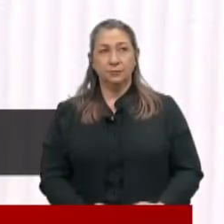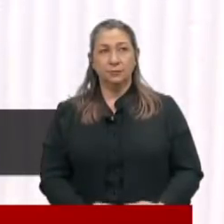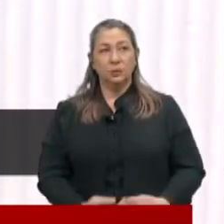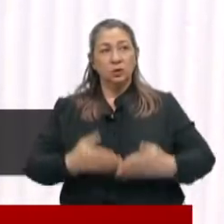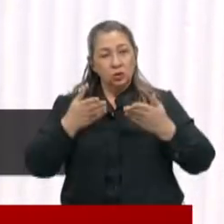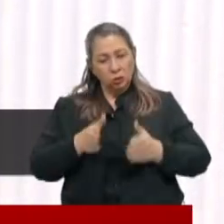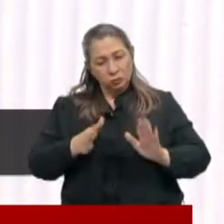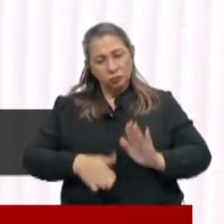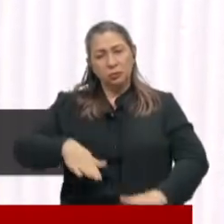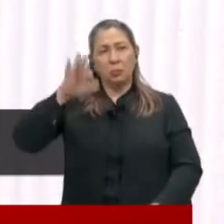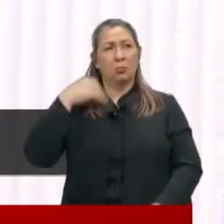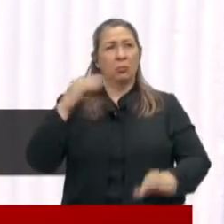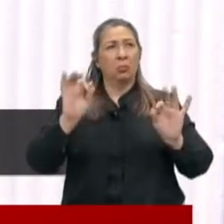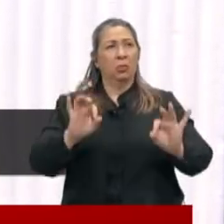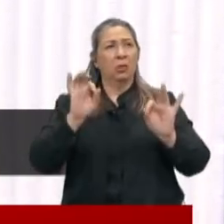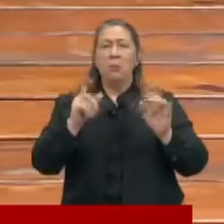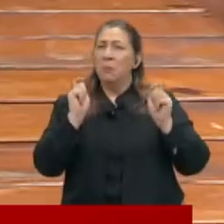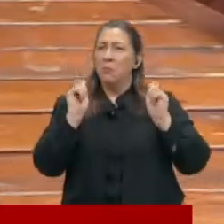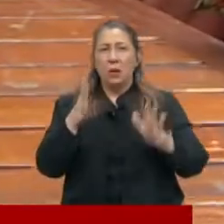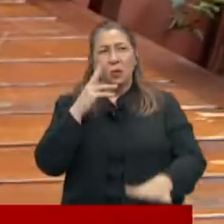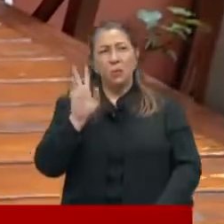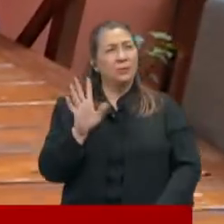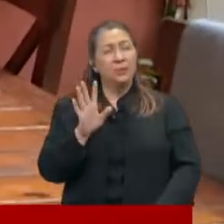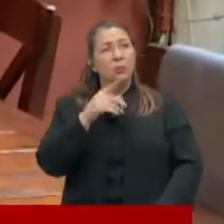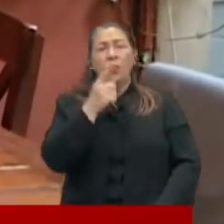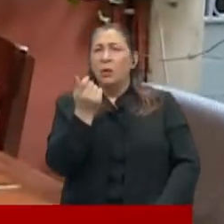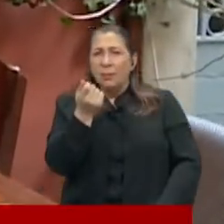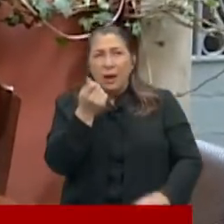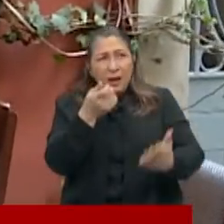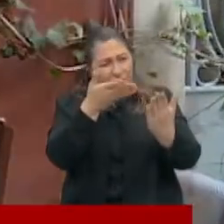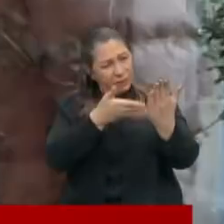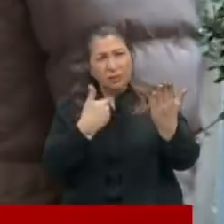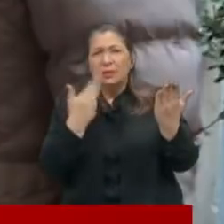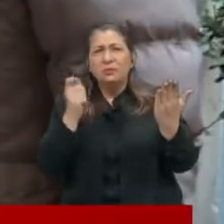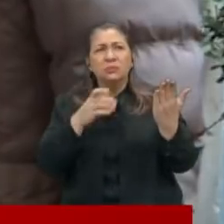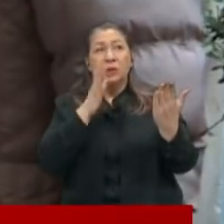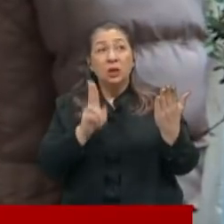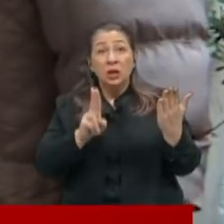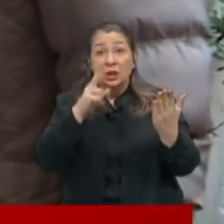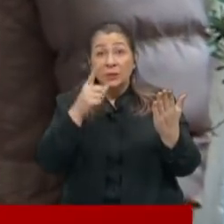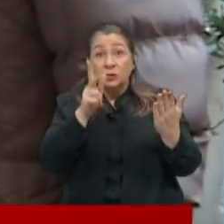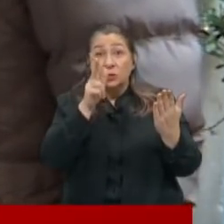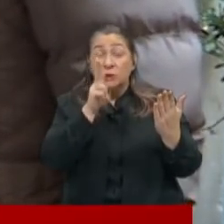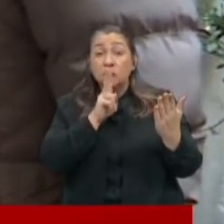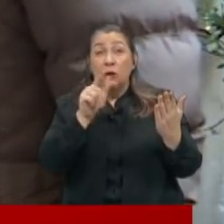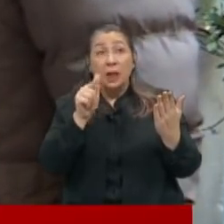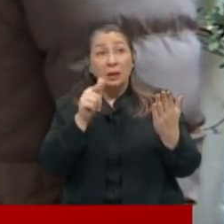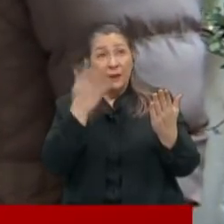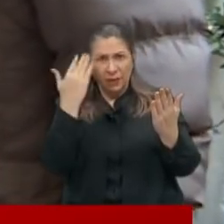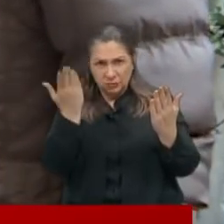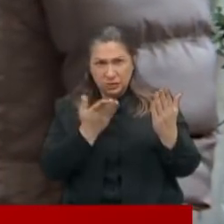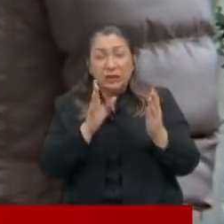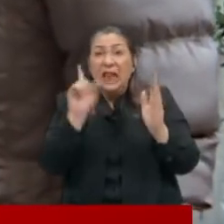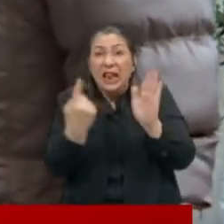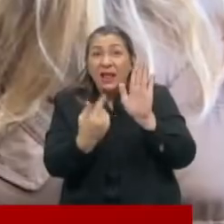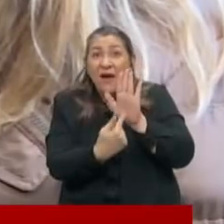Doğdum doğalı buradayım. Böyle pahalılık görmedim. Bu rakamlarla ne yapacağımızı ben çok artık bilmiyorum. 7.216 lira. Gelmiş miydi bu kadar çok?